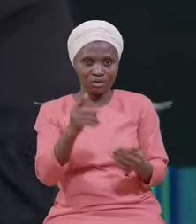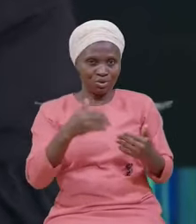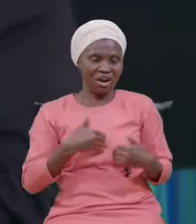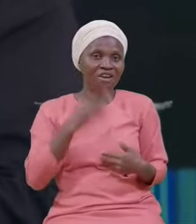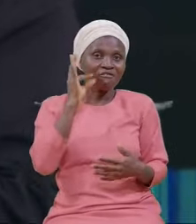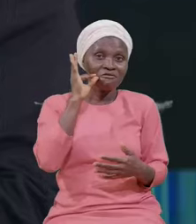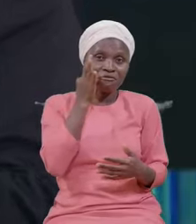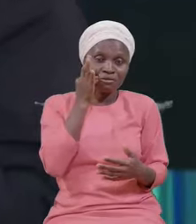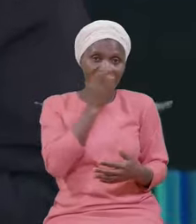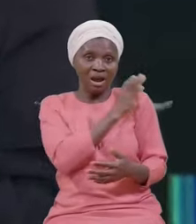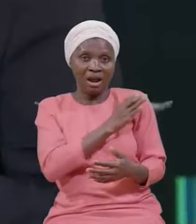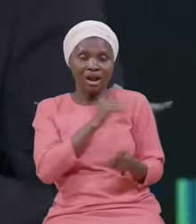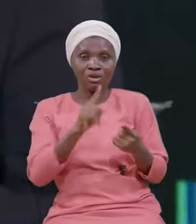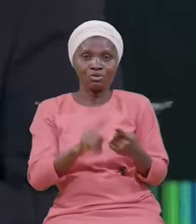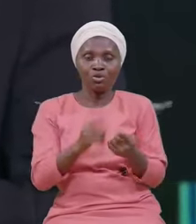sainteté.